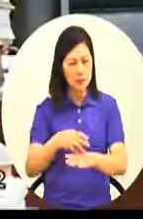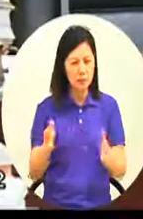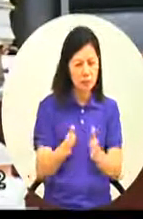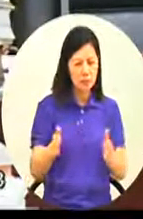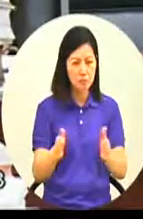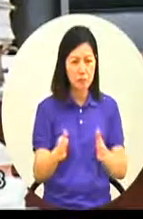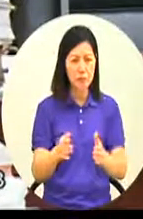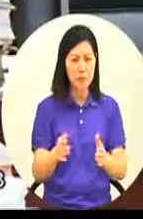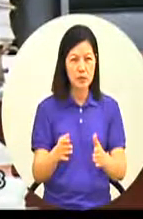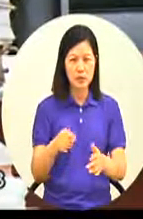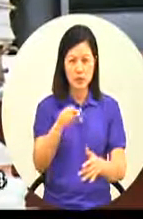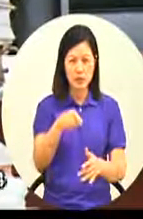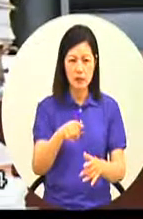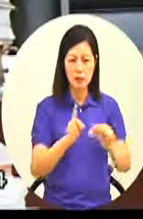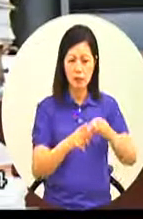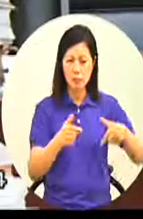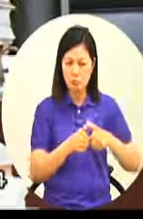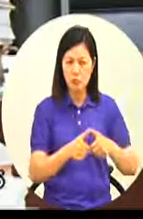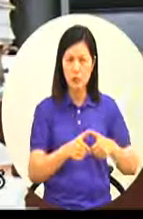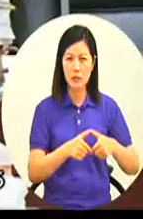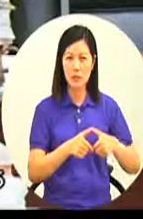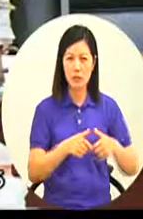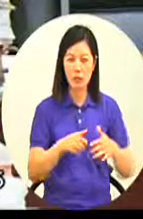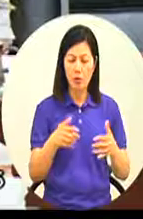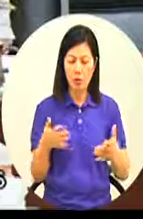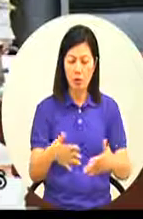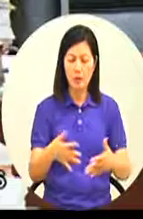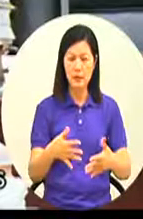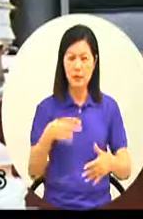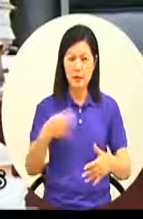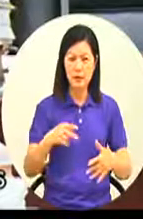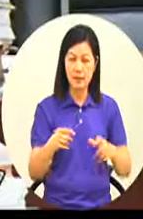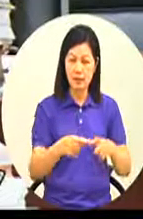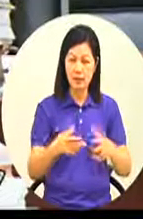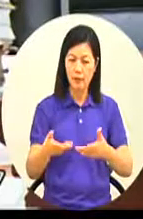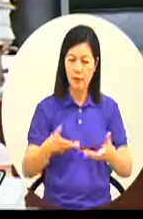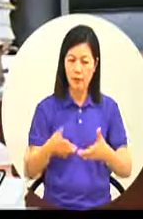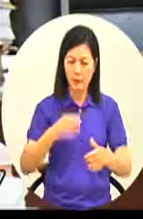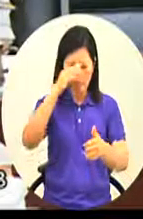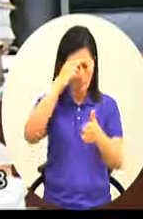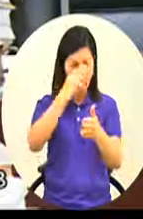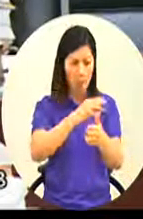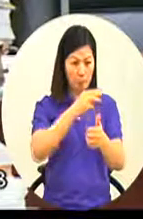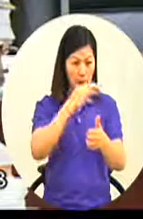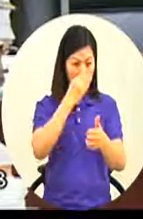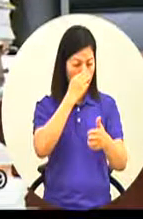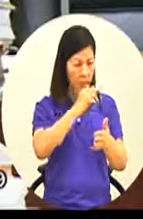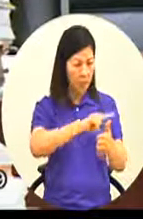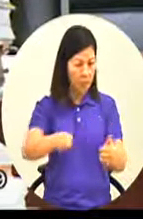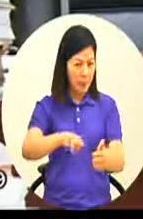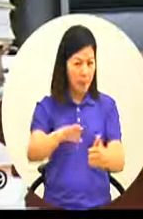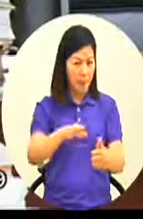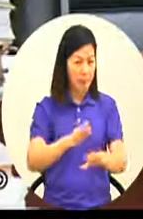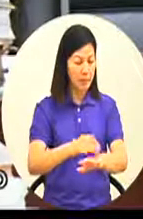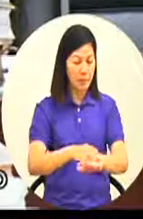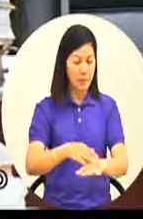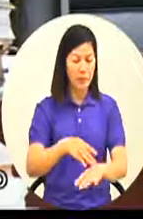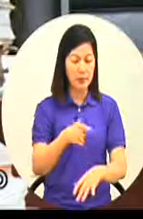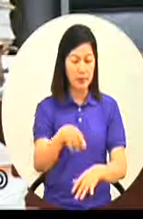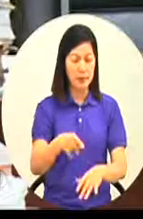心的问题，就说一个公园跟建筑的怎么去不干扰，然后又有这样的一个建筑体存